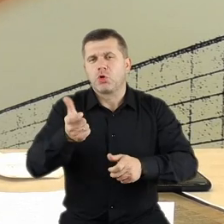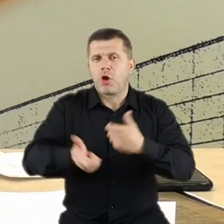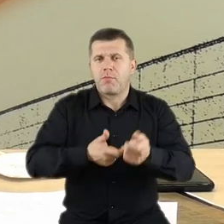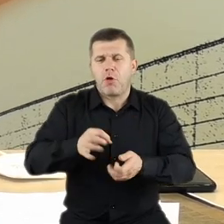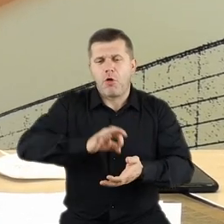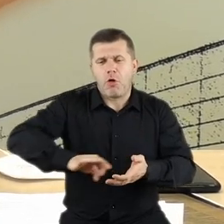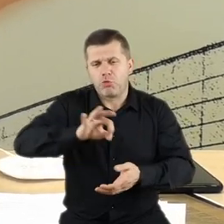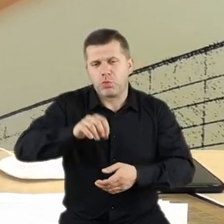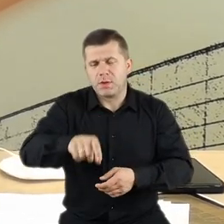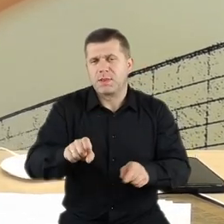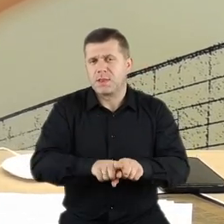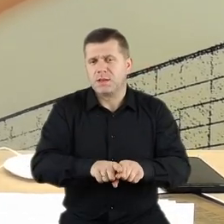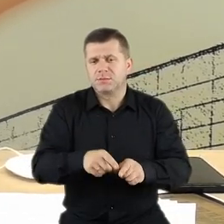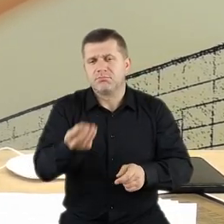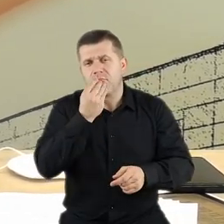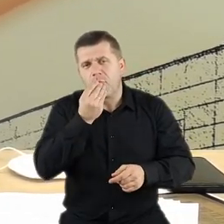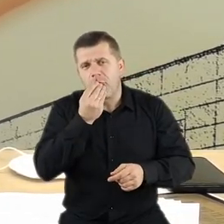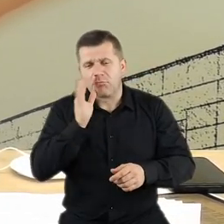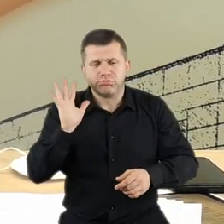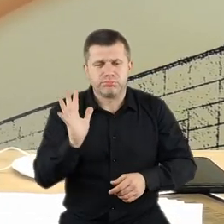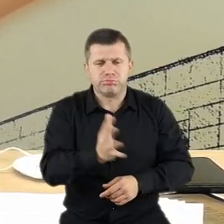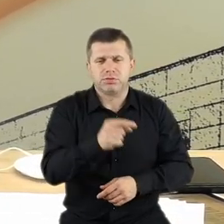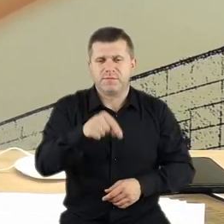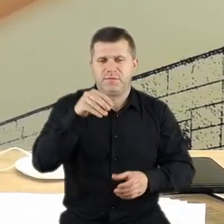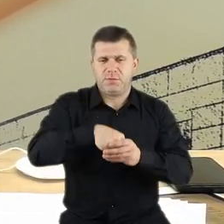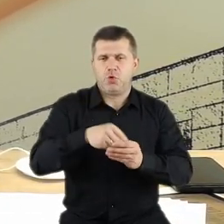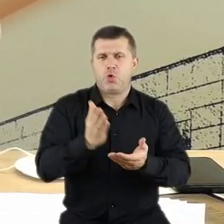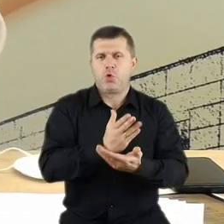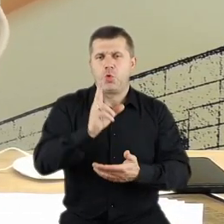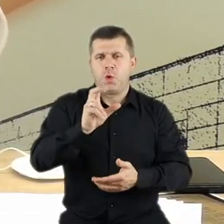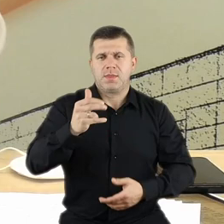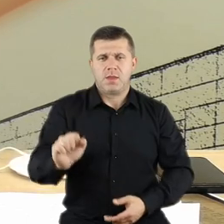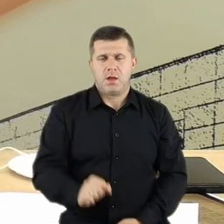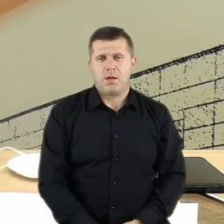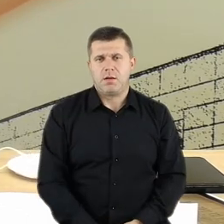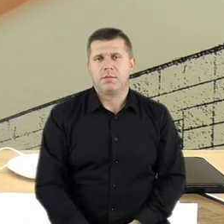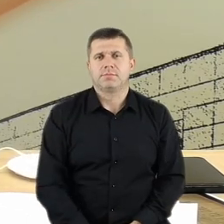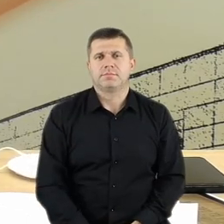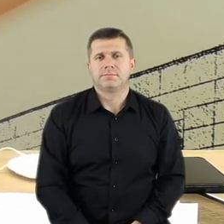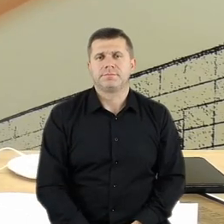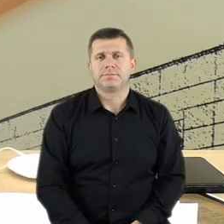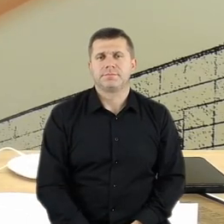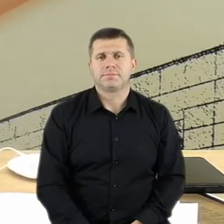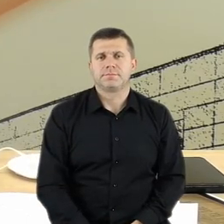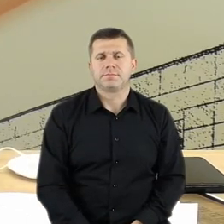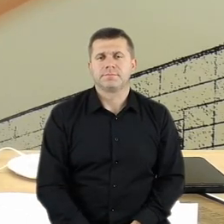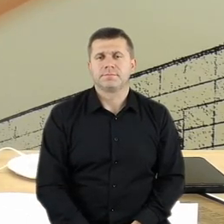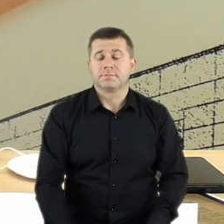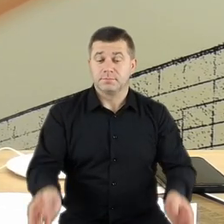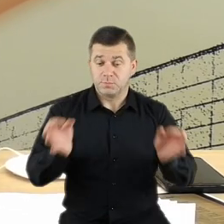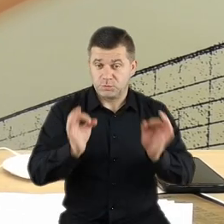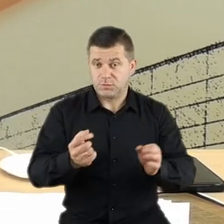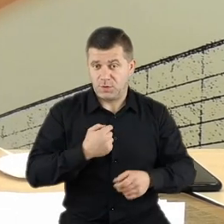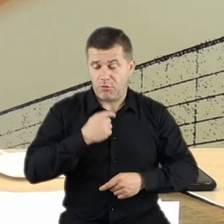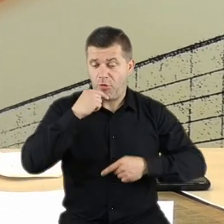kuchnia na to są potrawy jak to też jest kuchnia prawda No to dzisiaj okrągło powiem